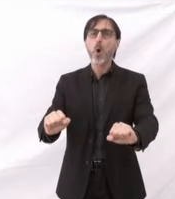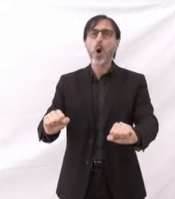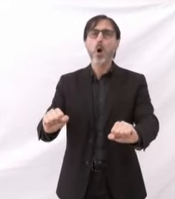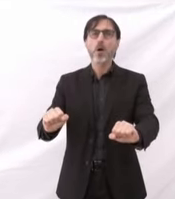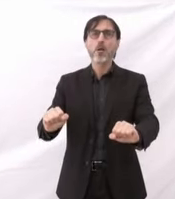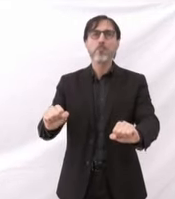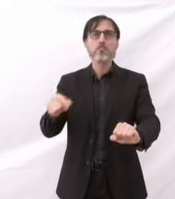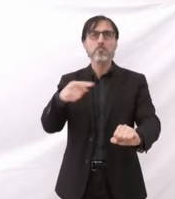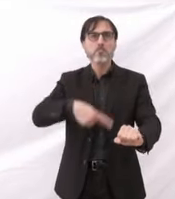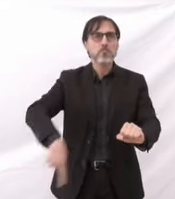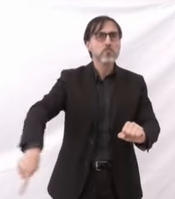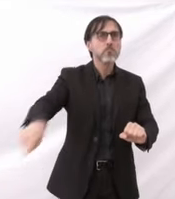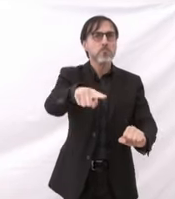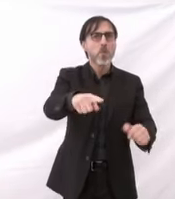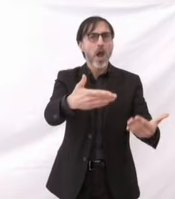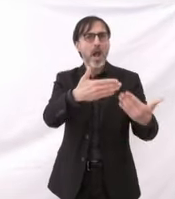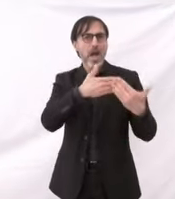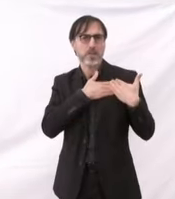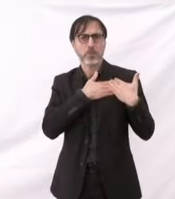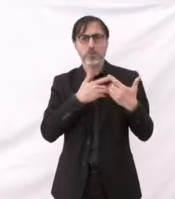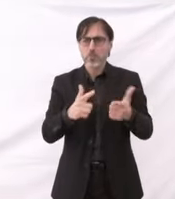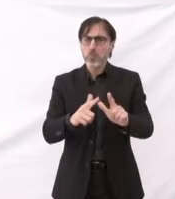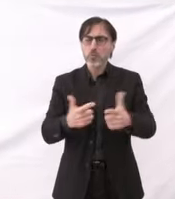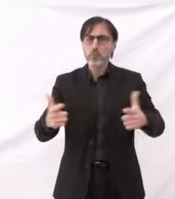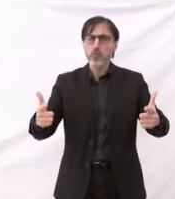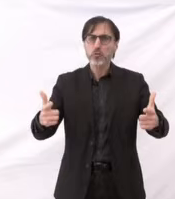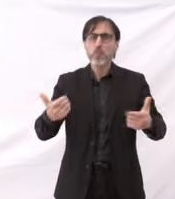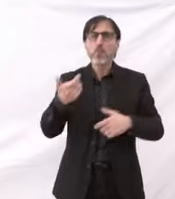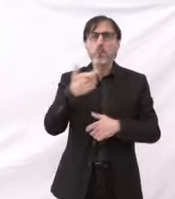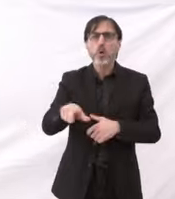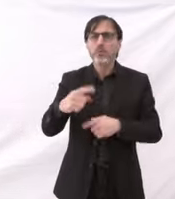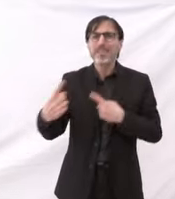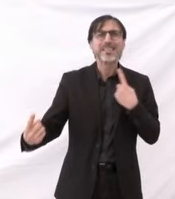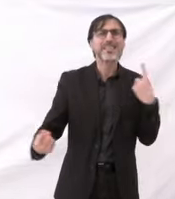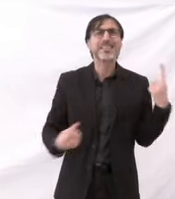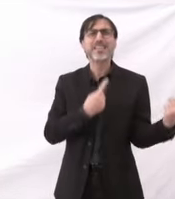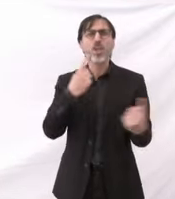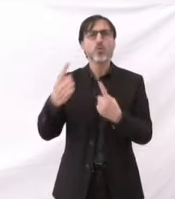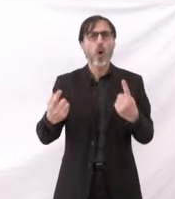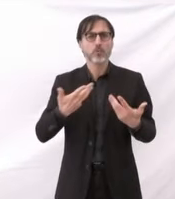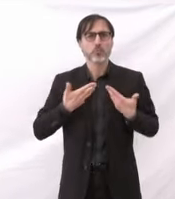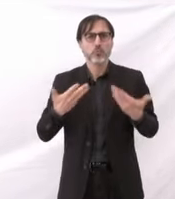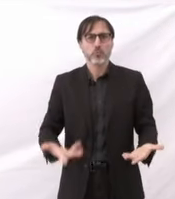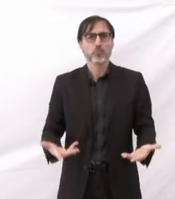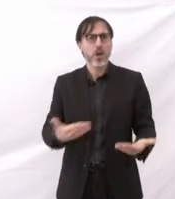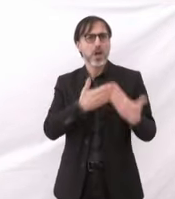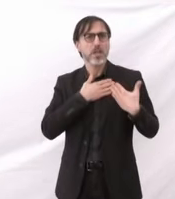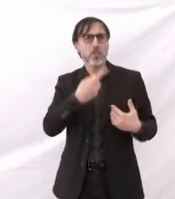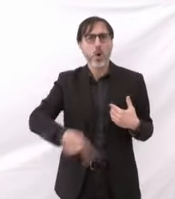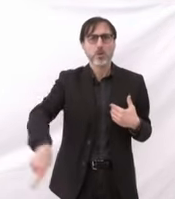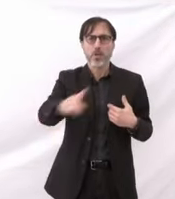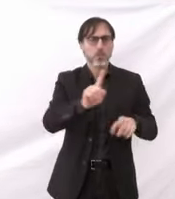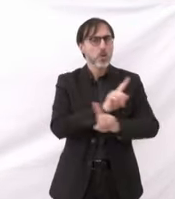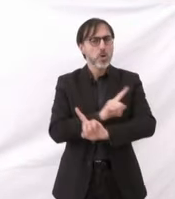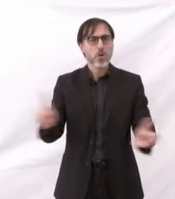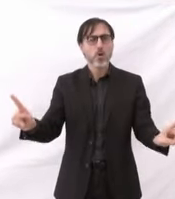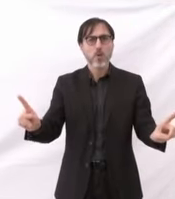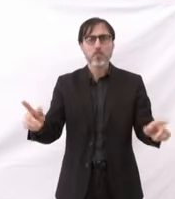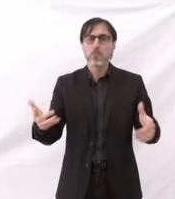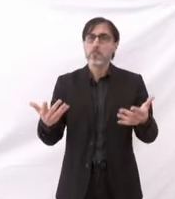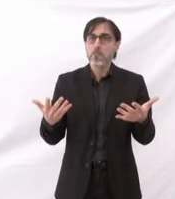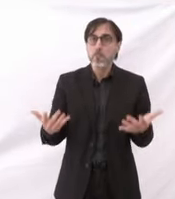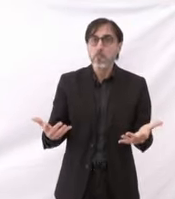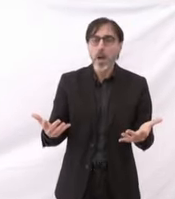non siate responsabili per la situazione in cui vi trovate, ma lo